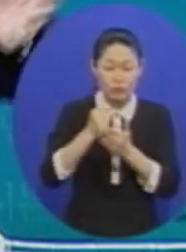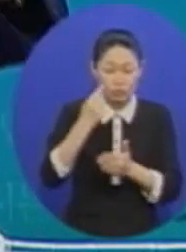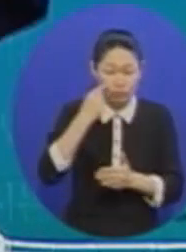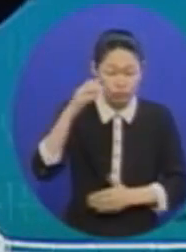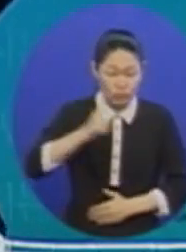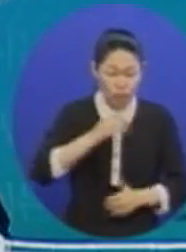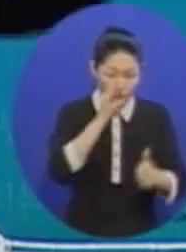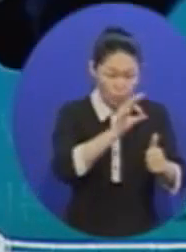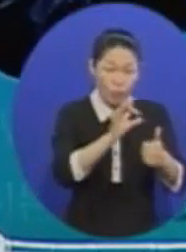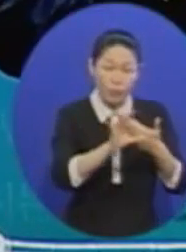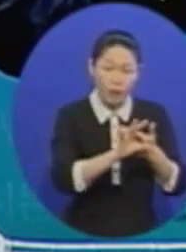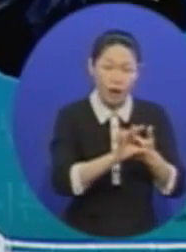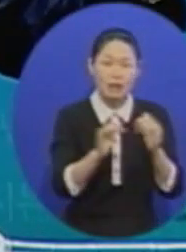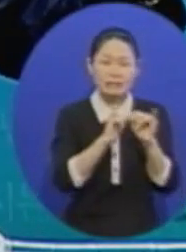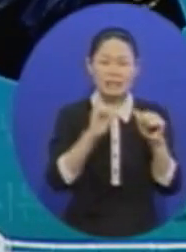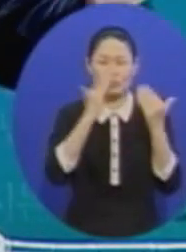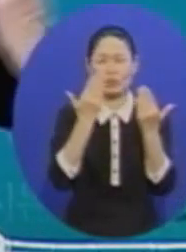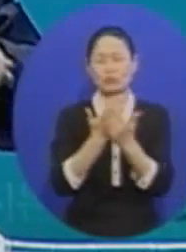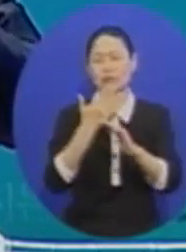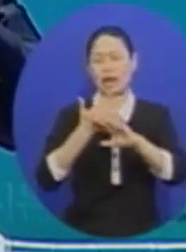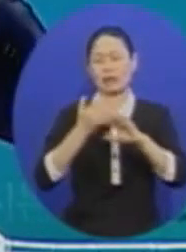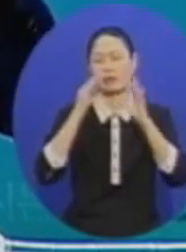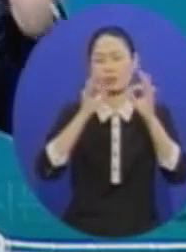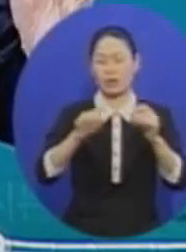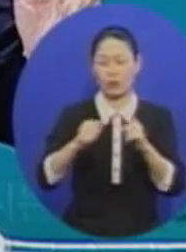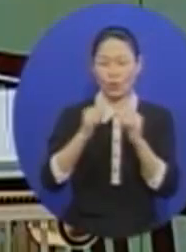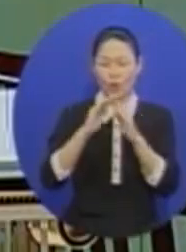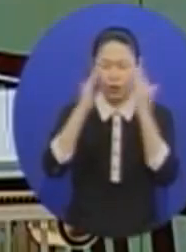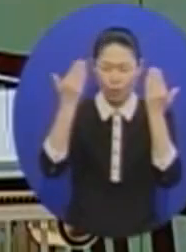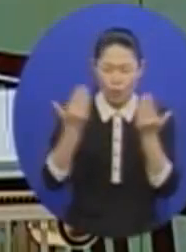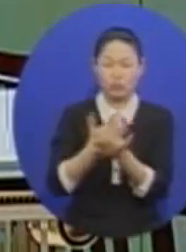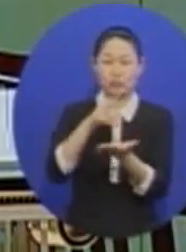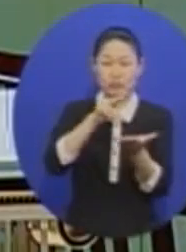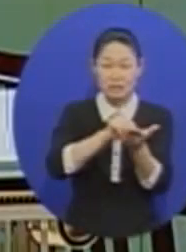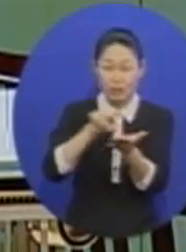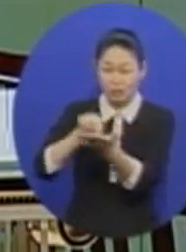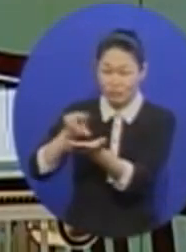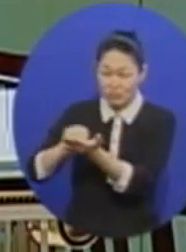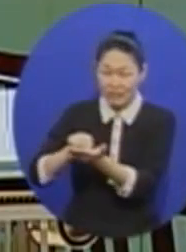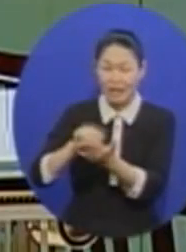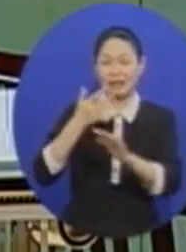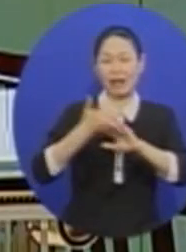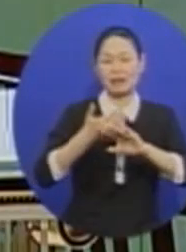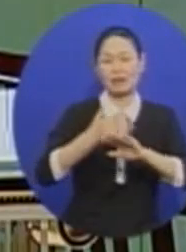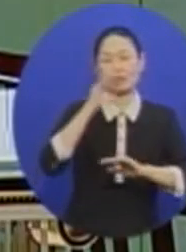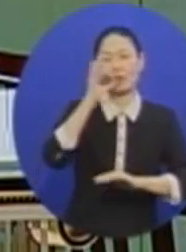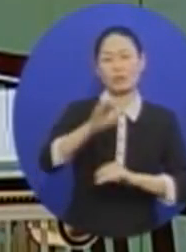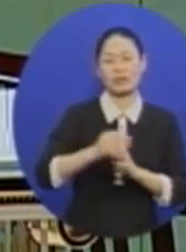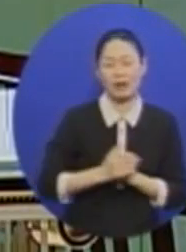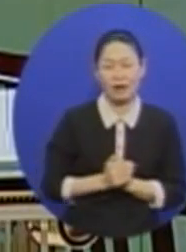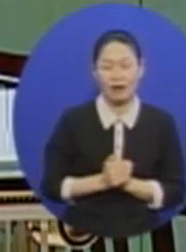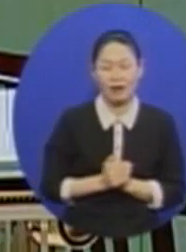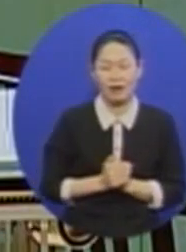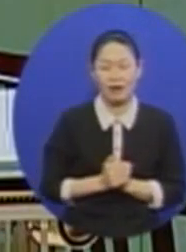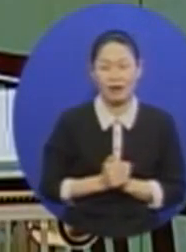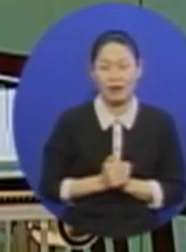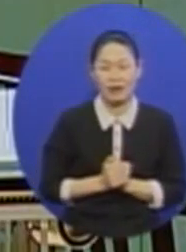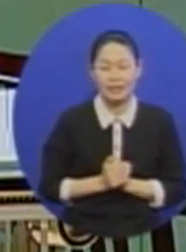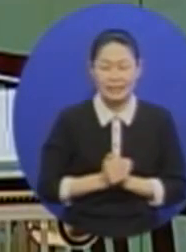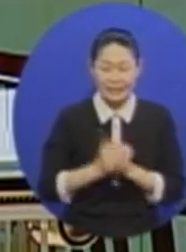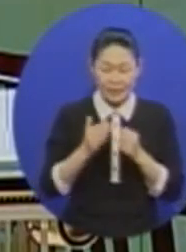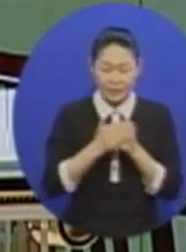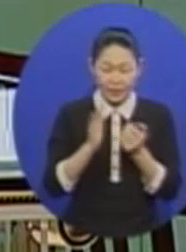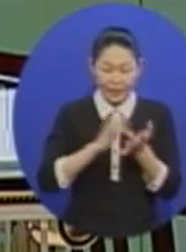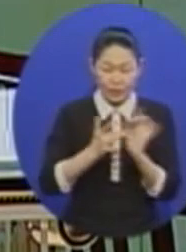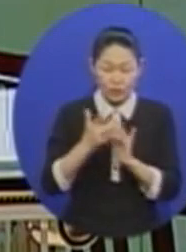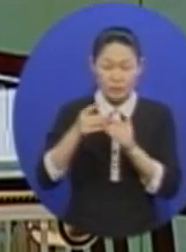사람이다 달리 보여요 교회의 모든 문제도 다 달리 보입니다 그래서 예수님의